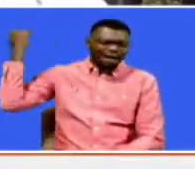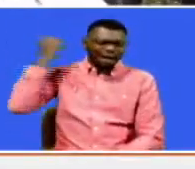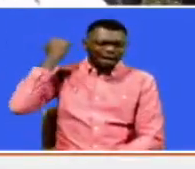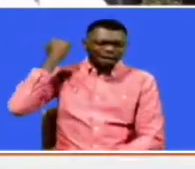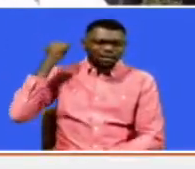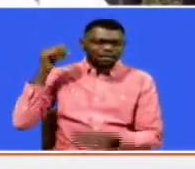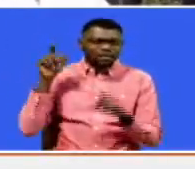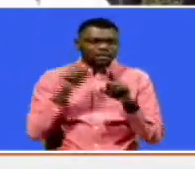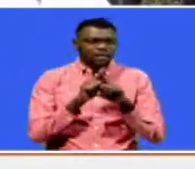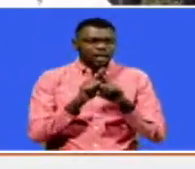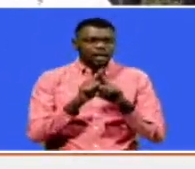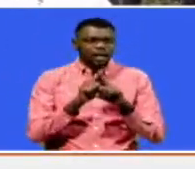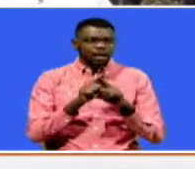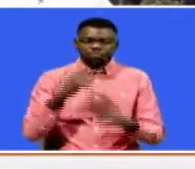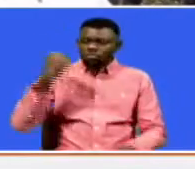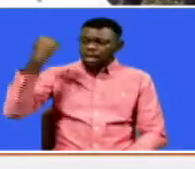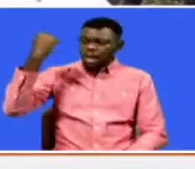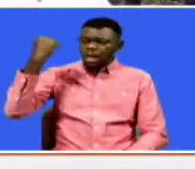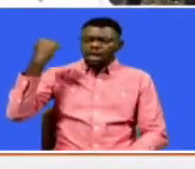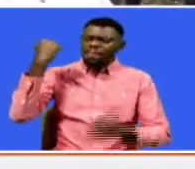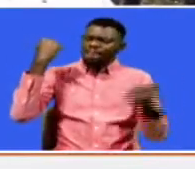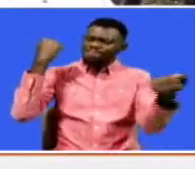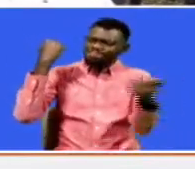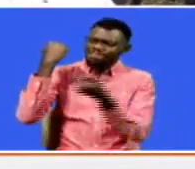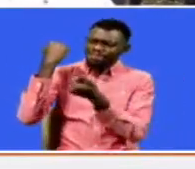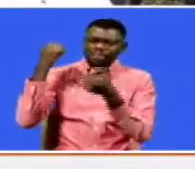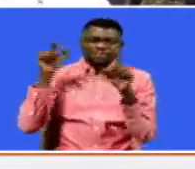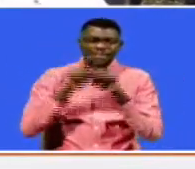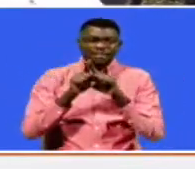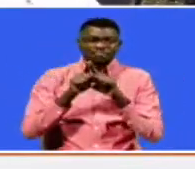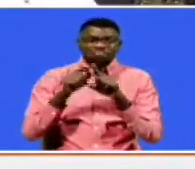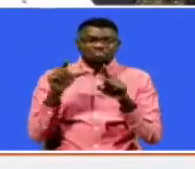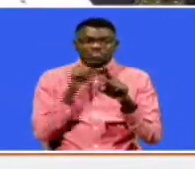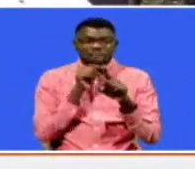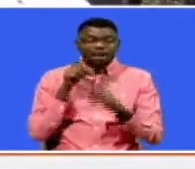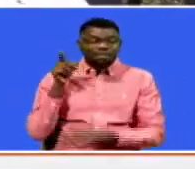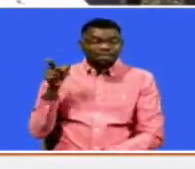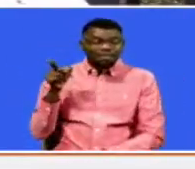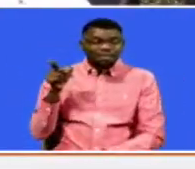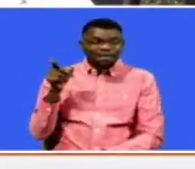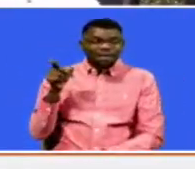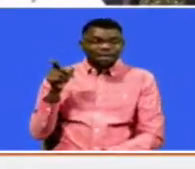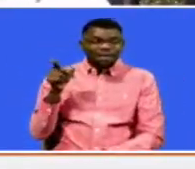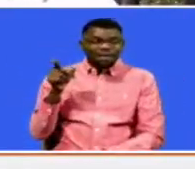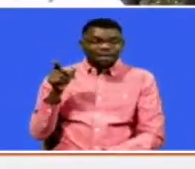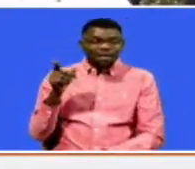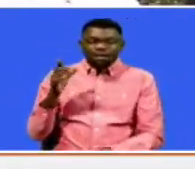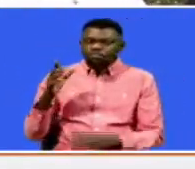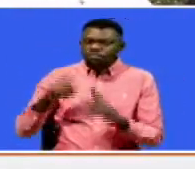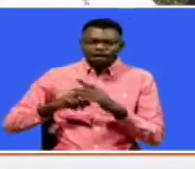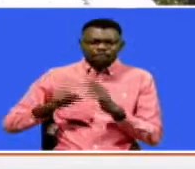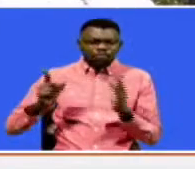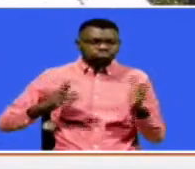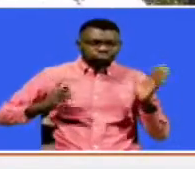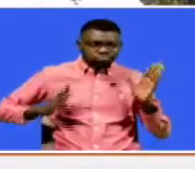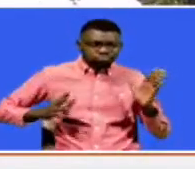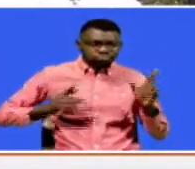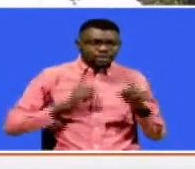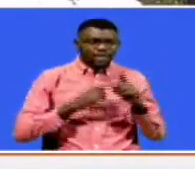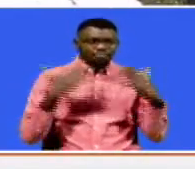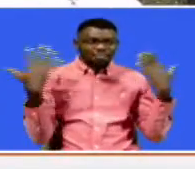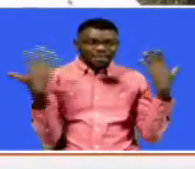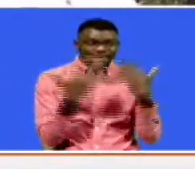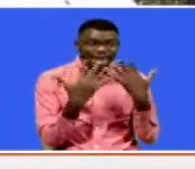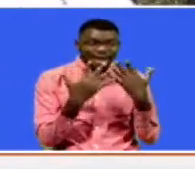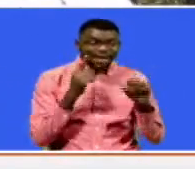ya upande ya kulia. So huyu mzee baada ya hiyo kitendo alitoroka usiku, na